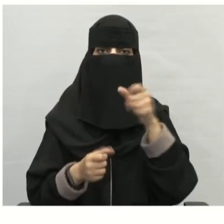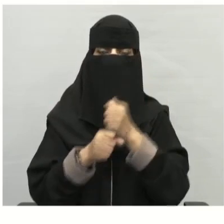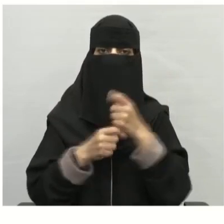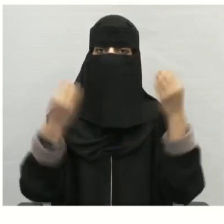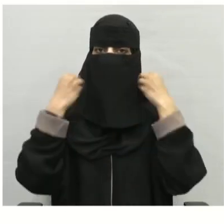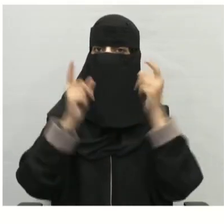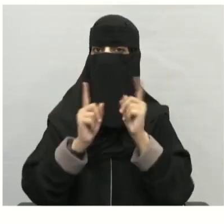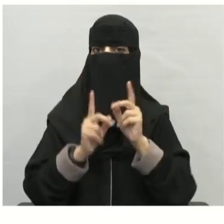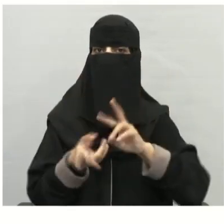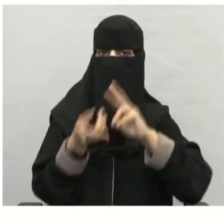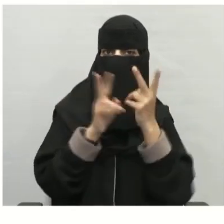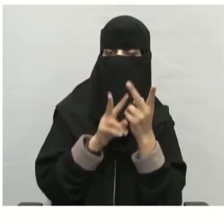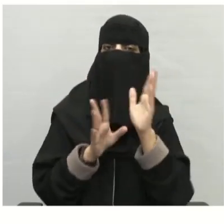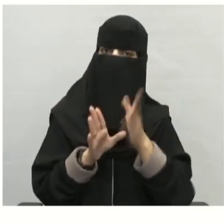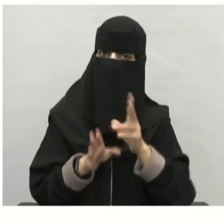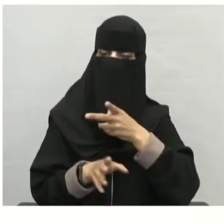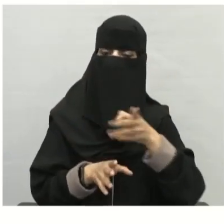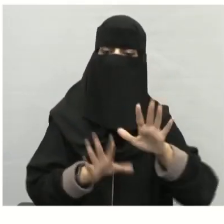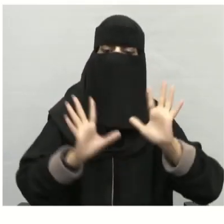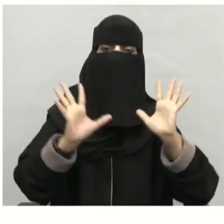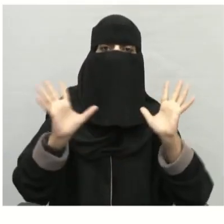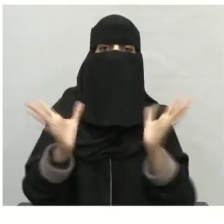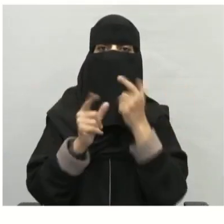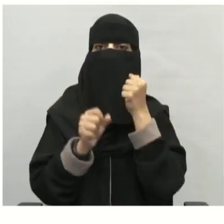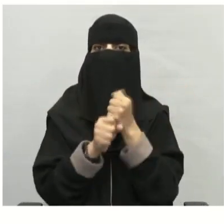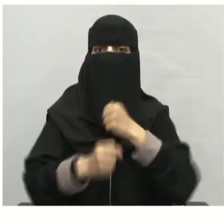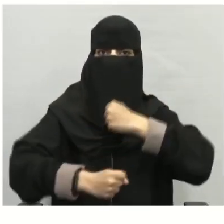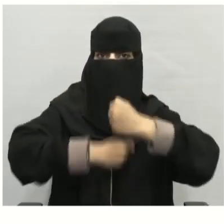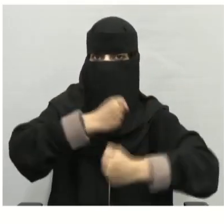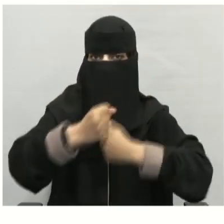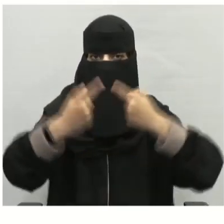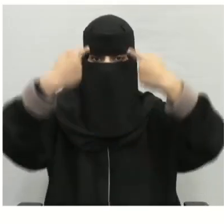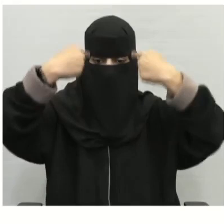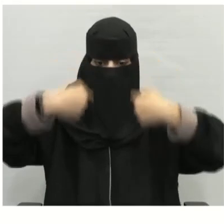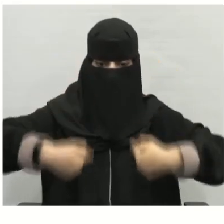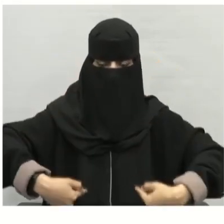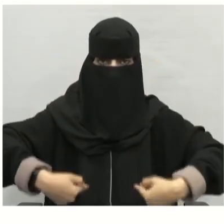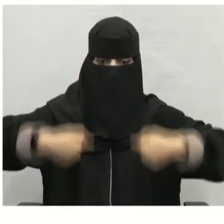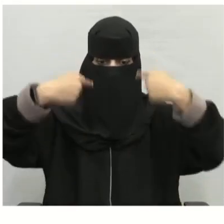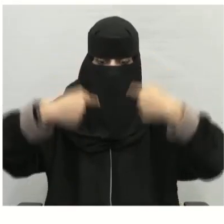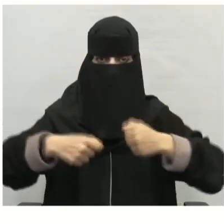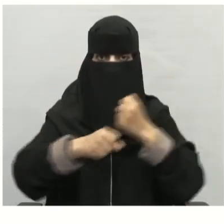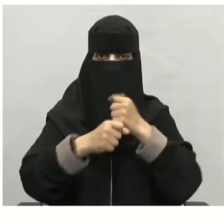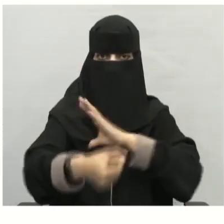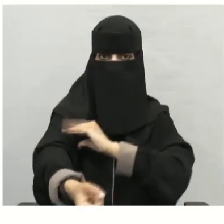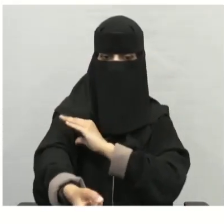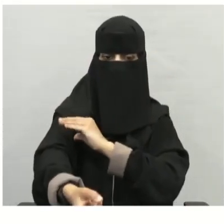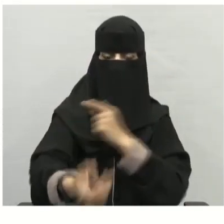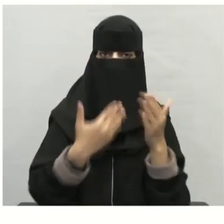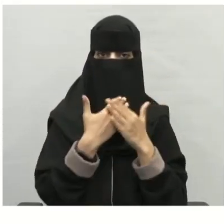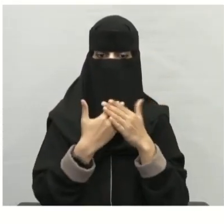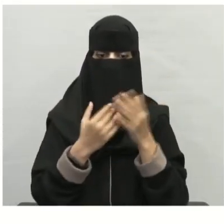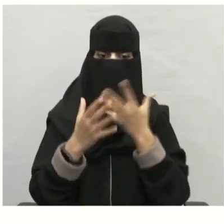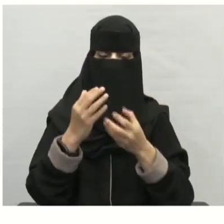الرياضه النشاط البدني هي كل حركه يقوم بها الجسم تؤديها العضلات تتطلب